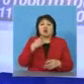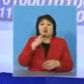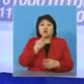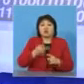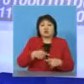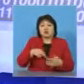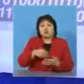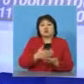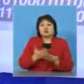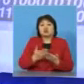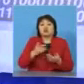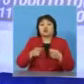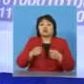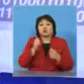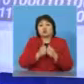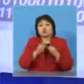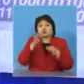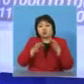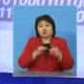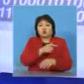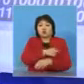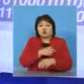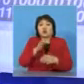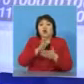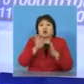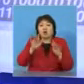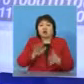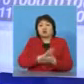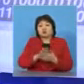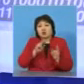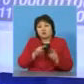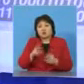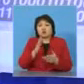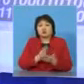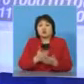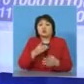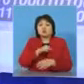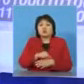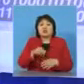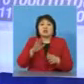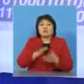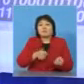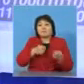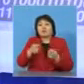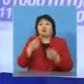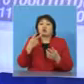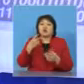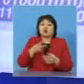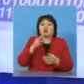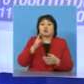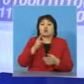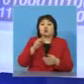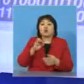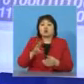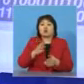қиындады. Жергілікті әкімдік күндіз-түні кезекшілік қойып, қар тазалау жұмыстарын бақылап отыр. Сыртқы полигонға күніне 2000 текше метр